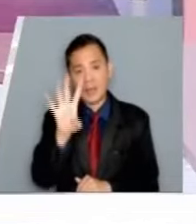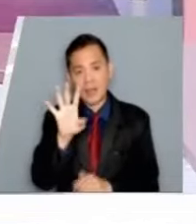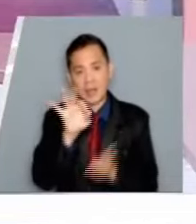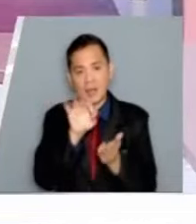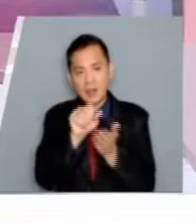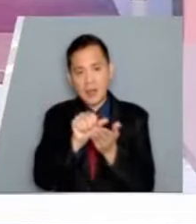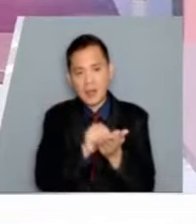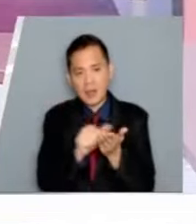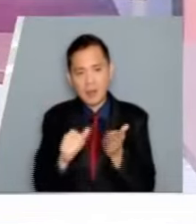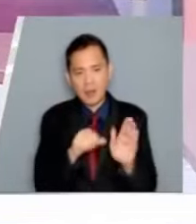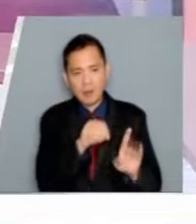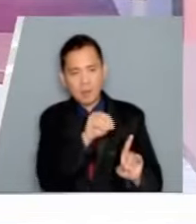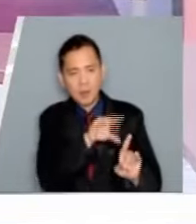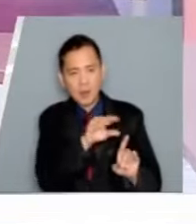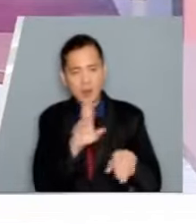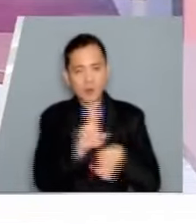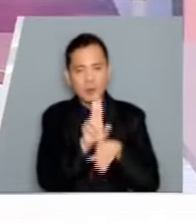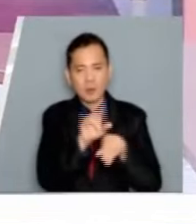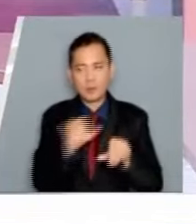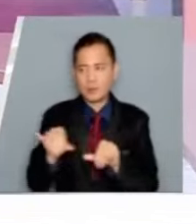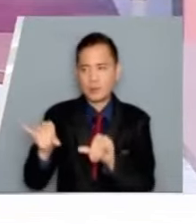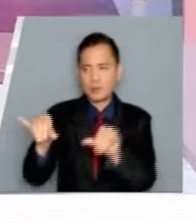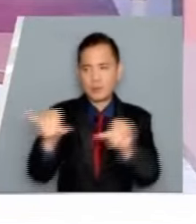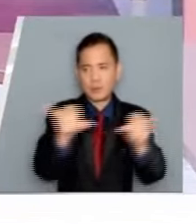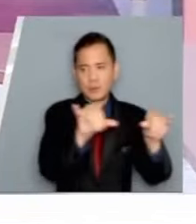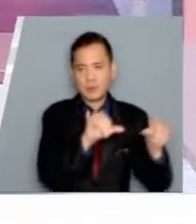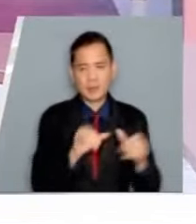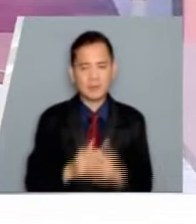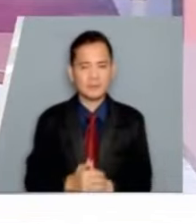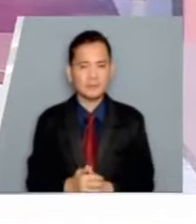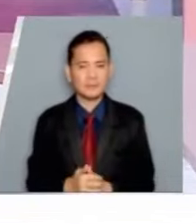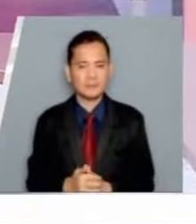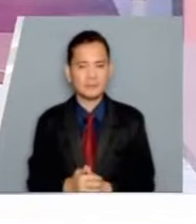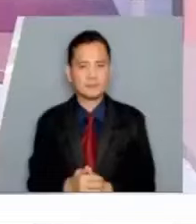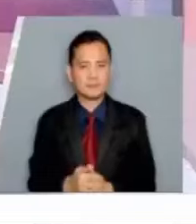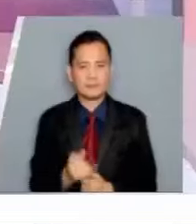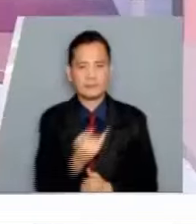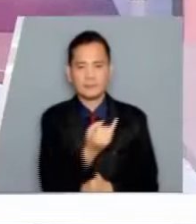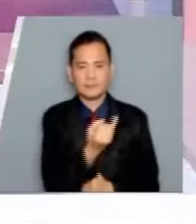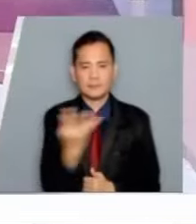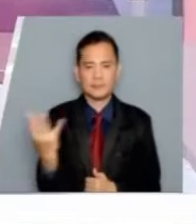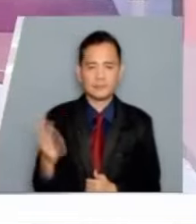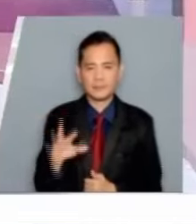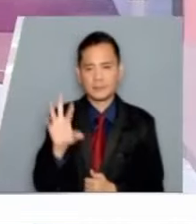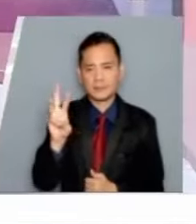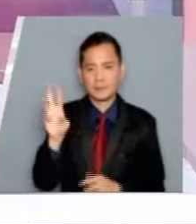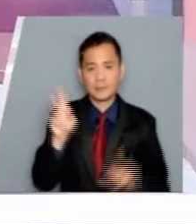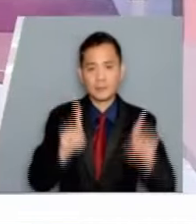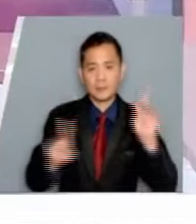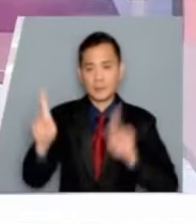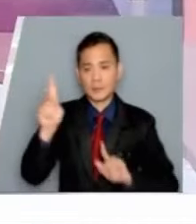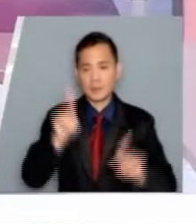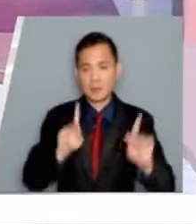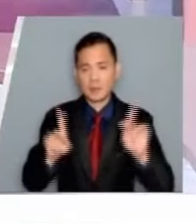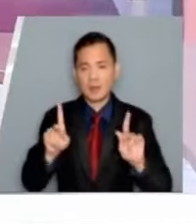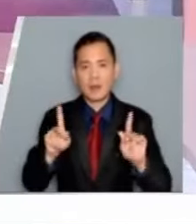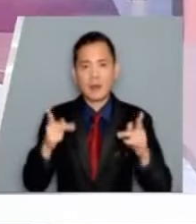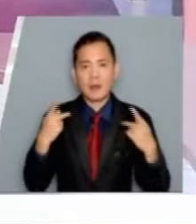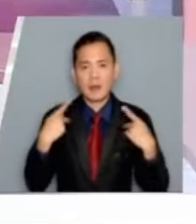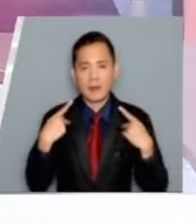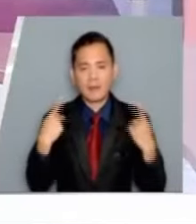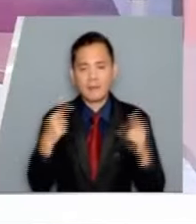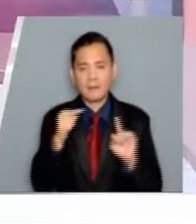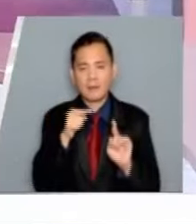16 na personalidad ang lumabas na may statistical chance na manalo sa pagka-senador kung gagawin ngayon ang